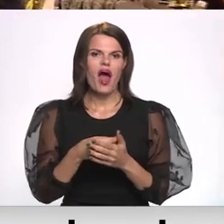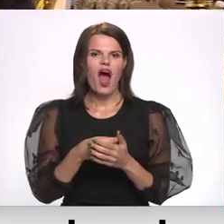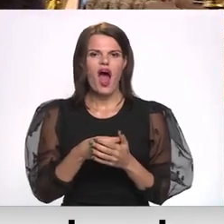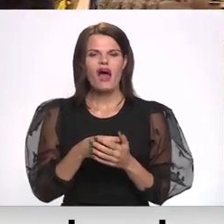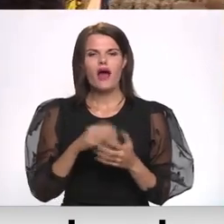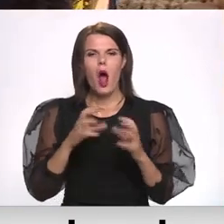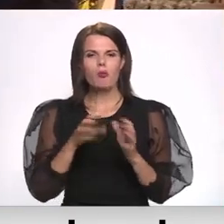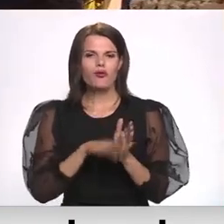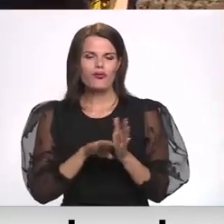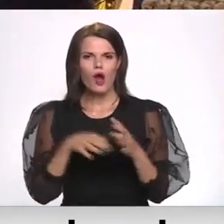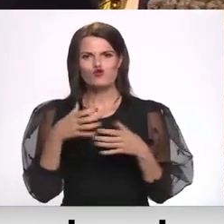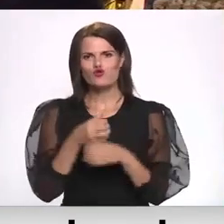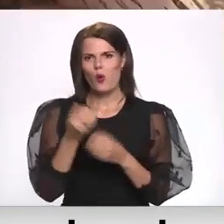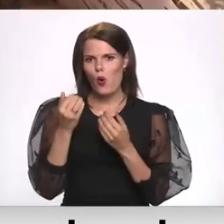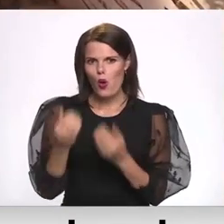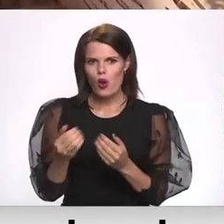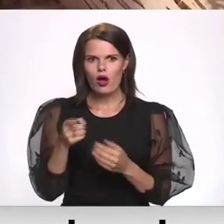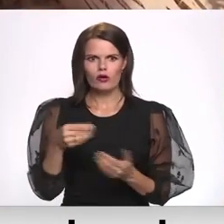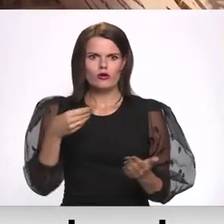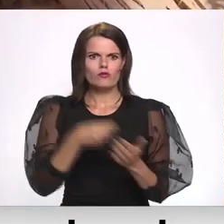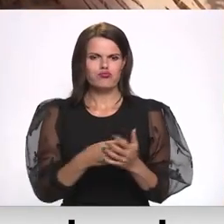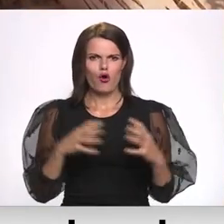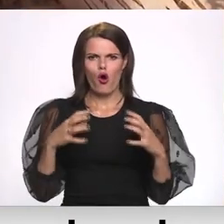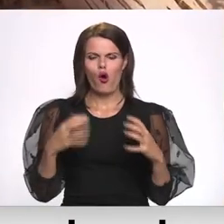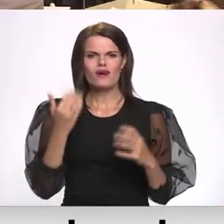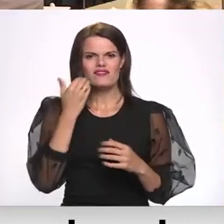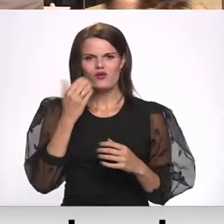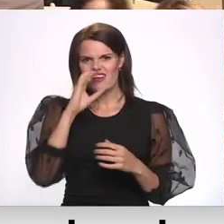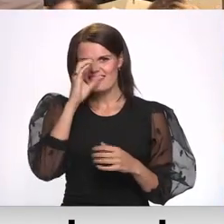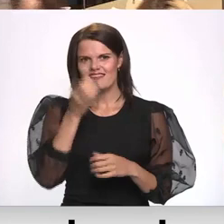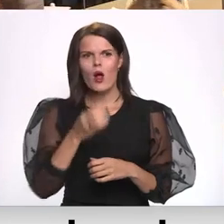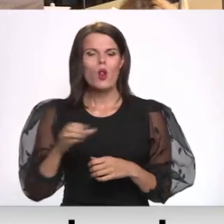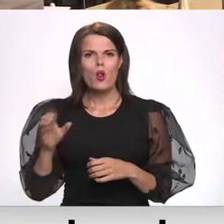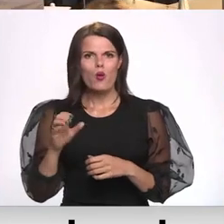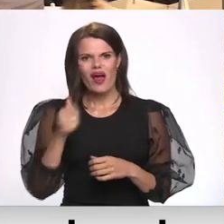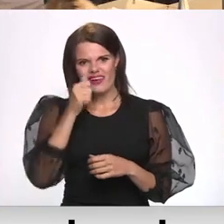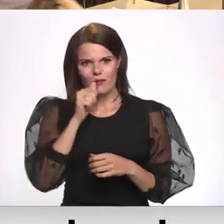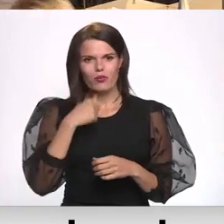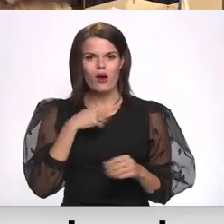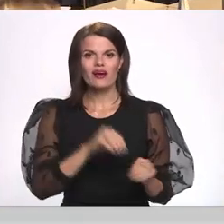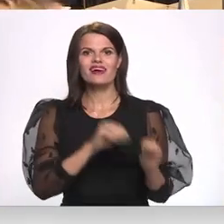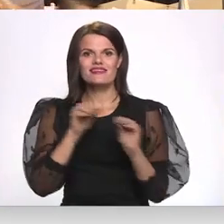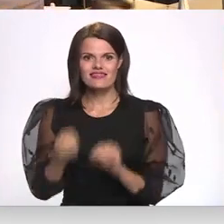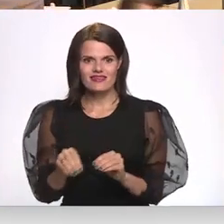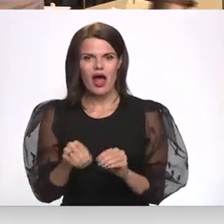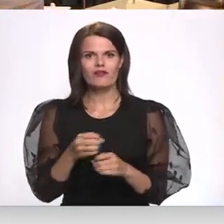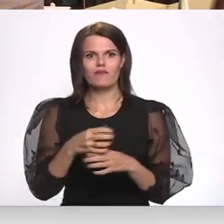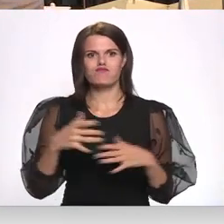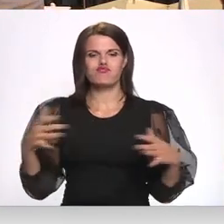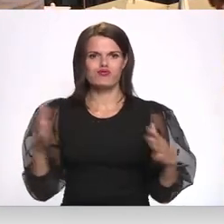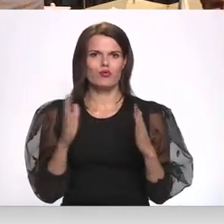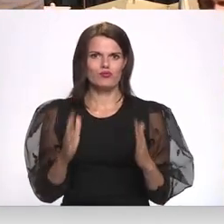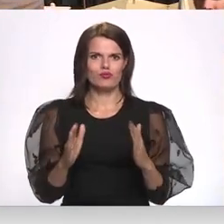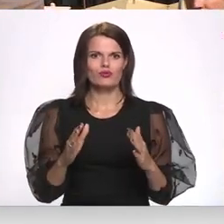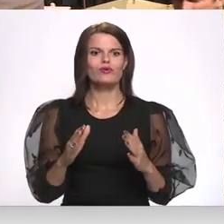brāķīšus. Aigars pērk izmērā iespaidīgos ziloņķiplokus. Stādīšu un audzēšu vairāk. Centīsieties pats savu ražu